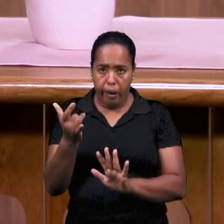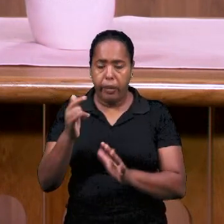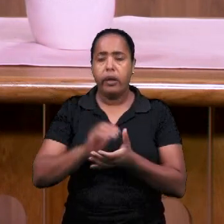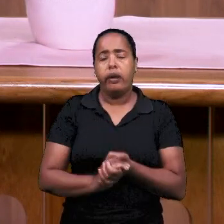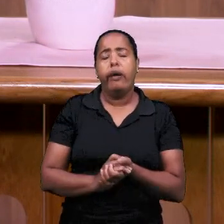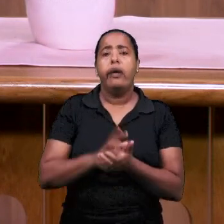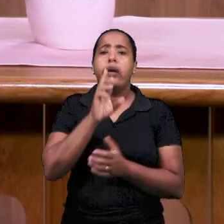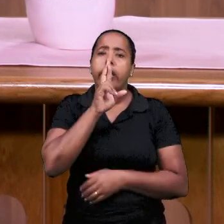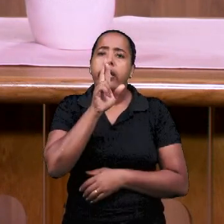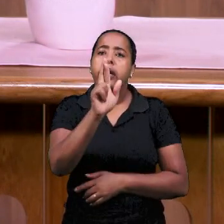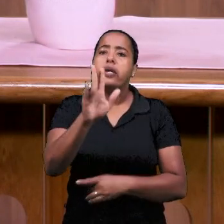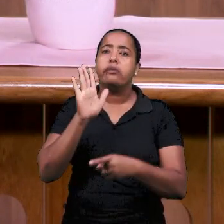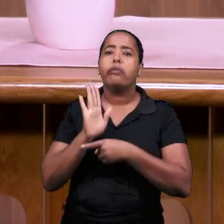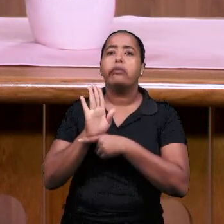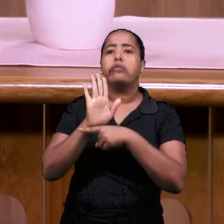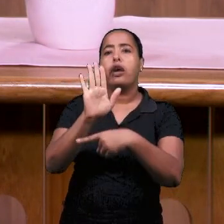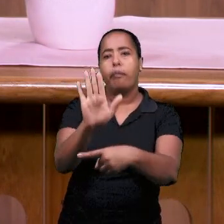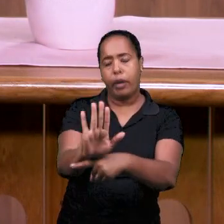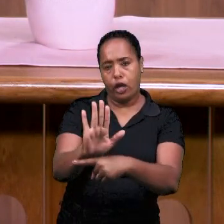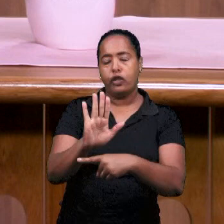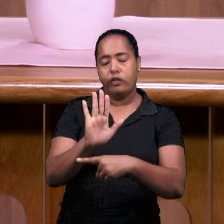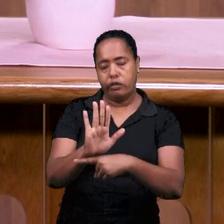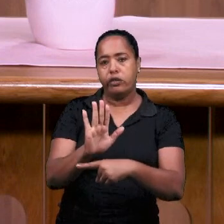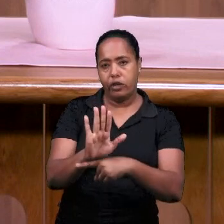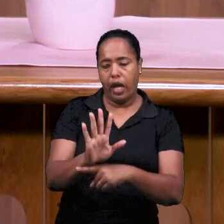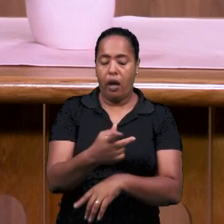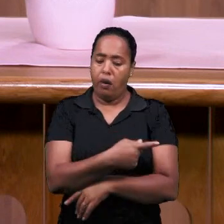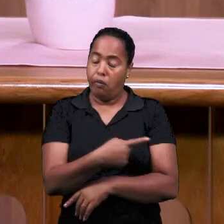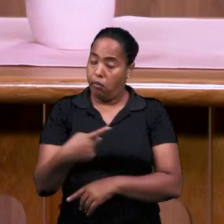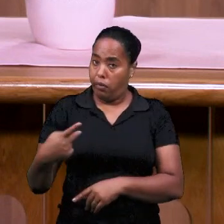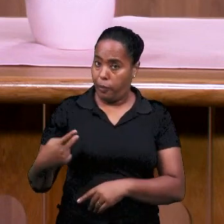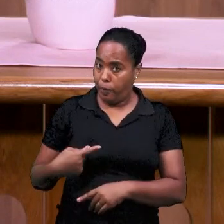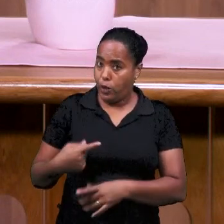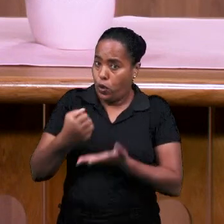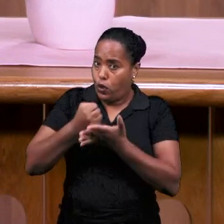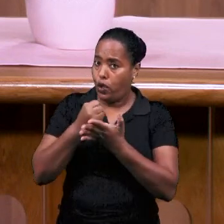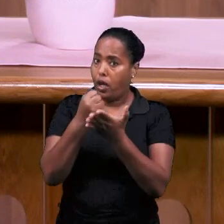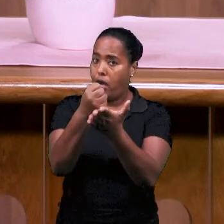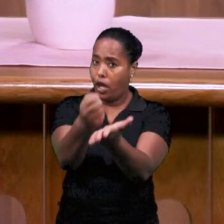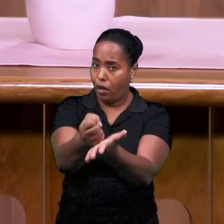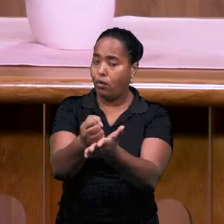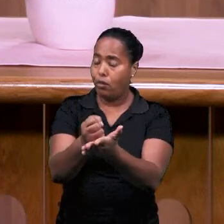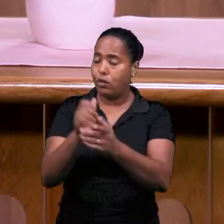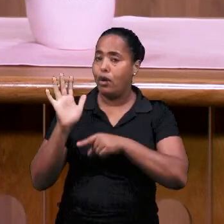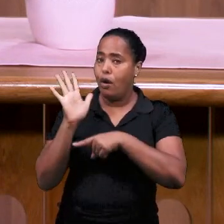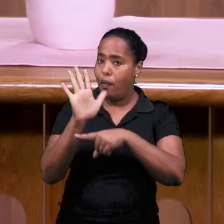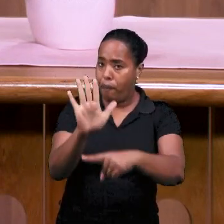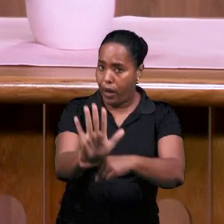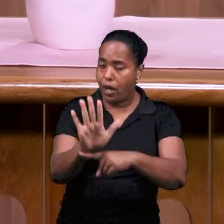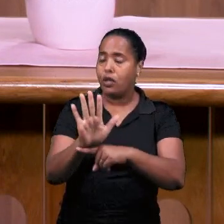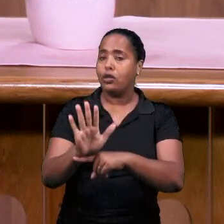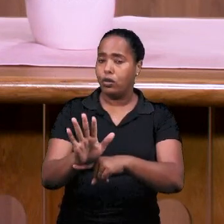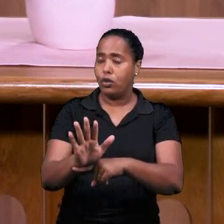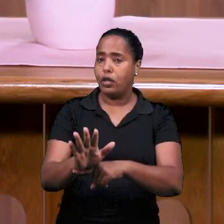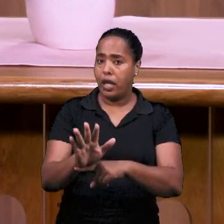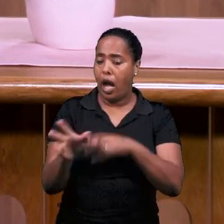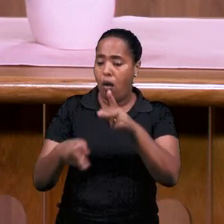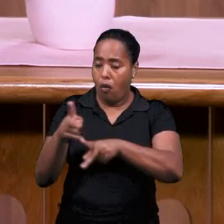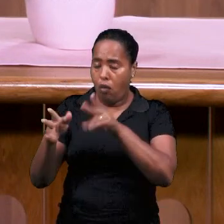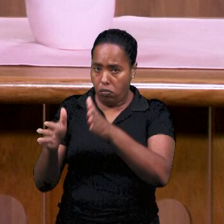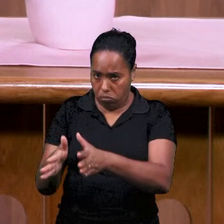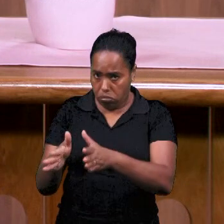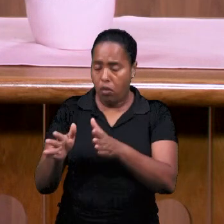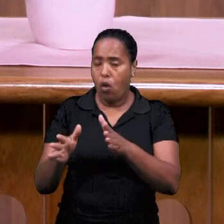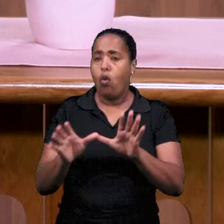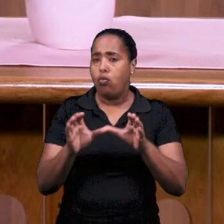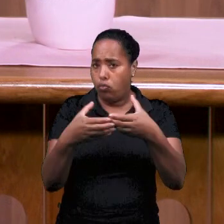demain. Les réponses seront là, quelques éléments de réponse pour aider aux églises, afin que les pasteurs puissent avoir les ressources